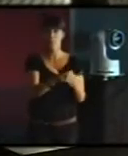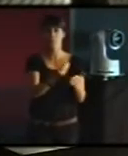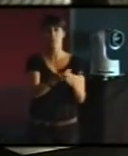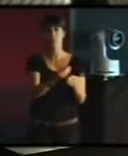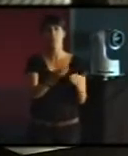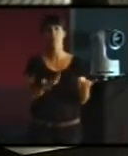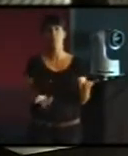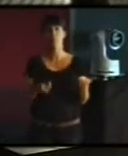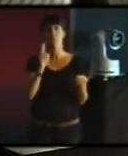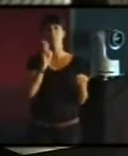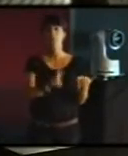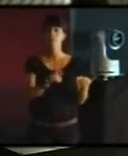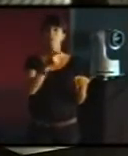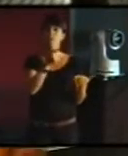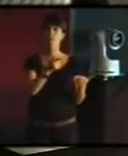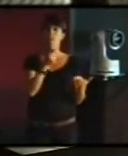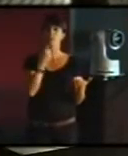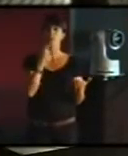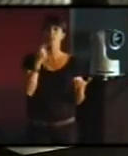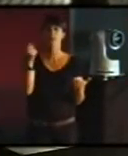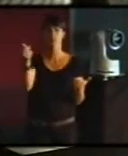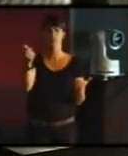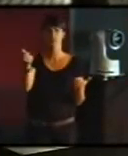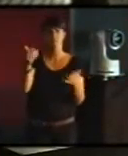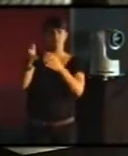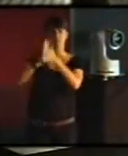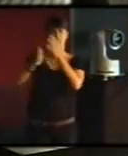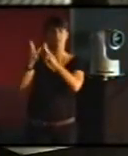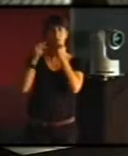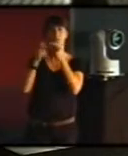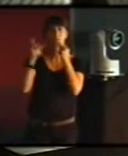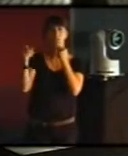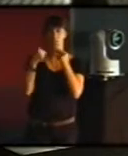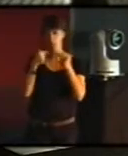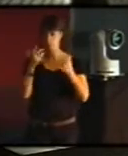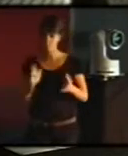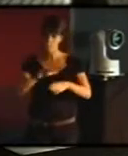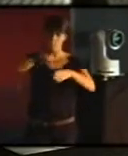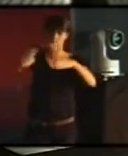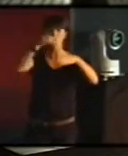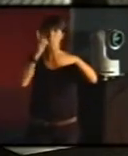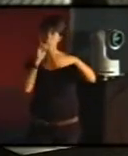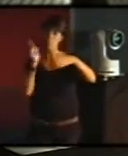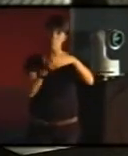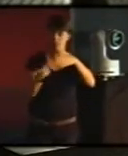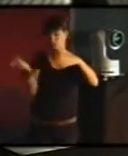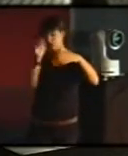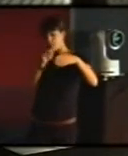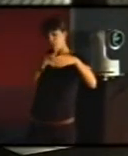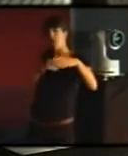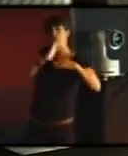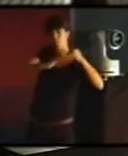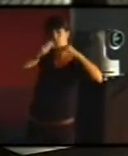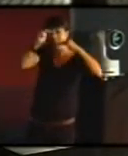un camouflage de ce que vous allez vouloir construire. Pourquoi ça donc? Parce que le discours patrimonial